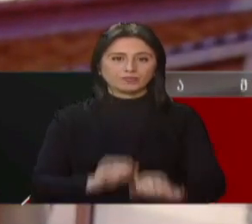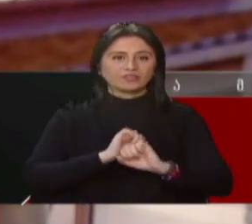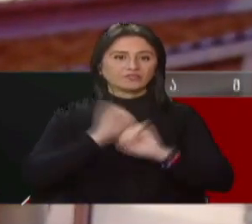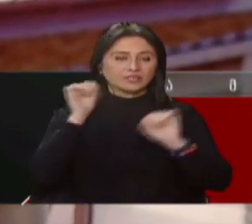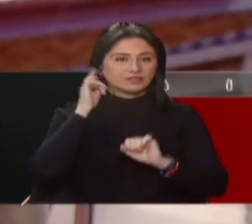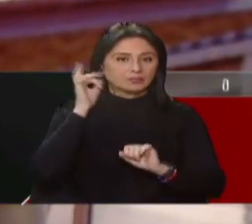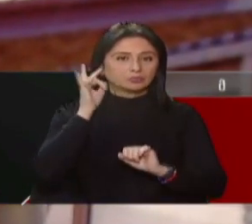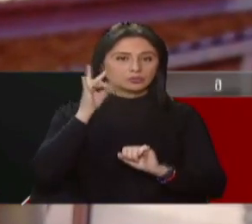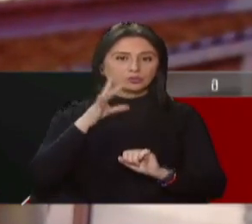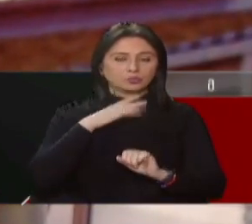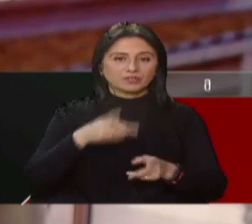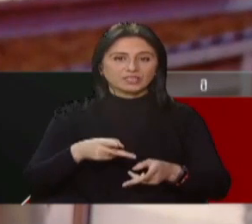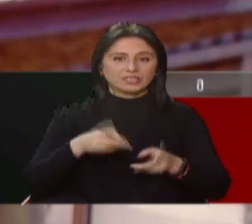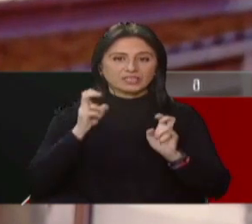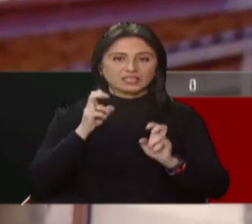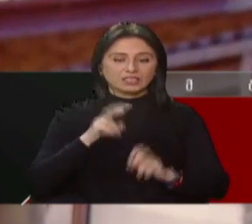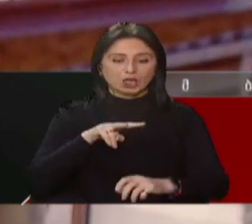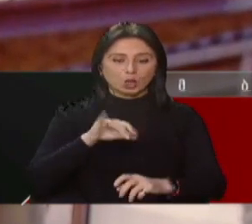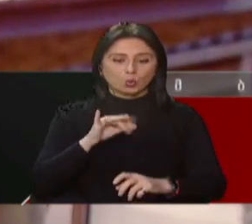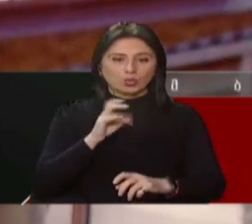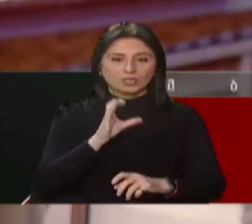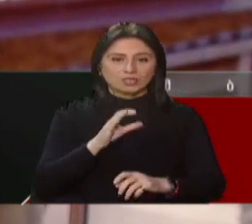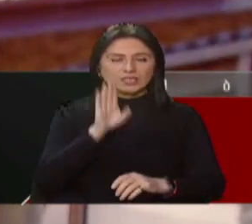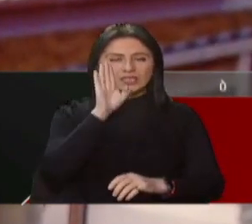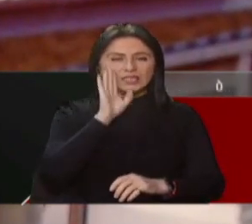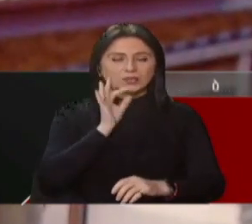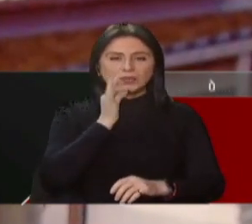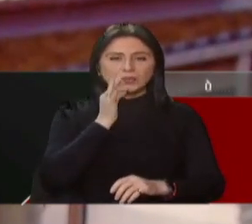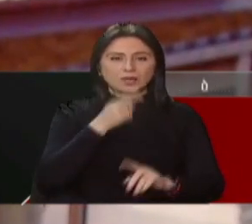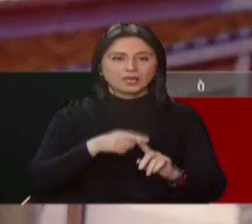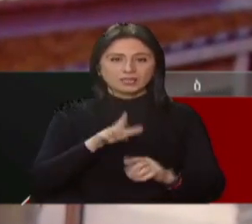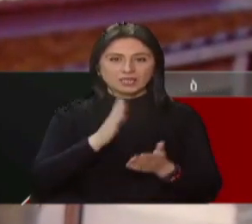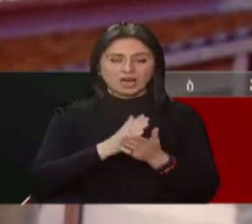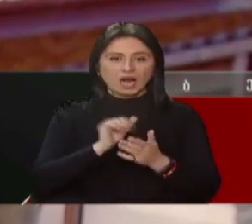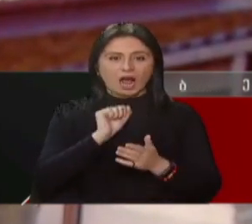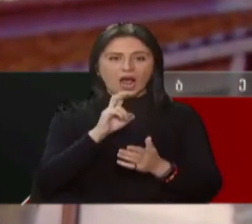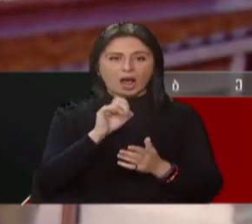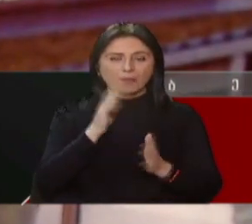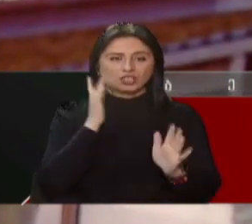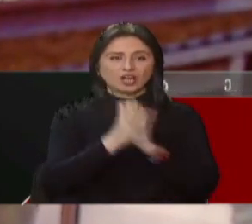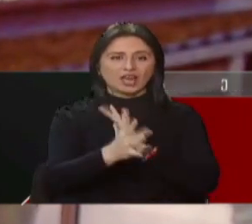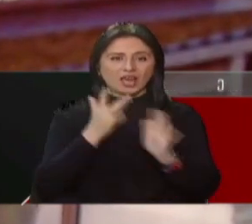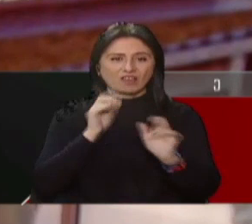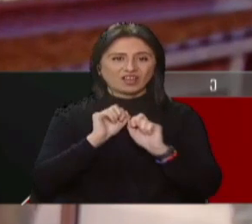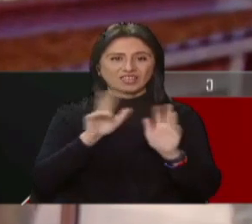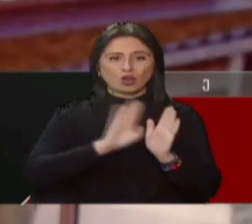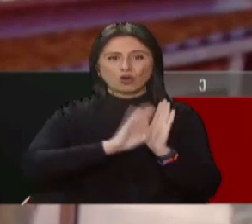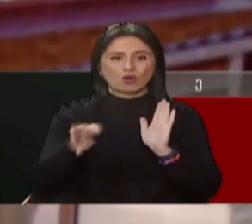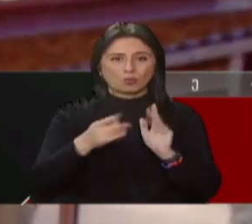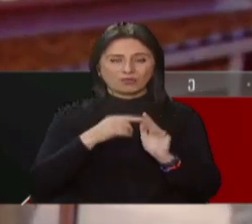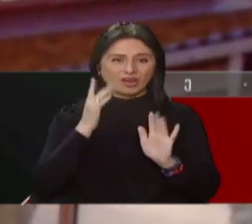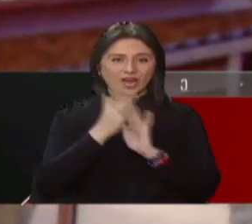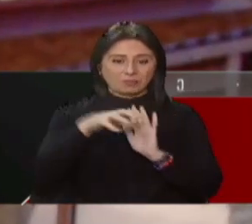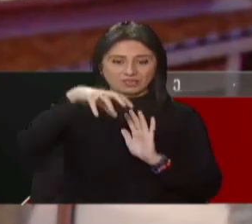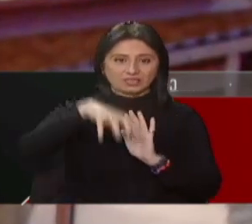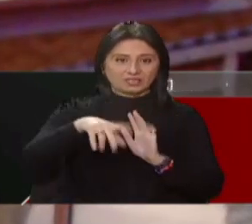აფეთქების ხმა გაისმა სასტუმრო ლუქსში გამთენისას. ეს მდებარეობს აღმაშენებლის ხეივანში,